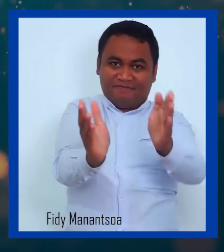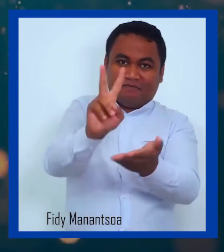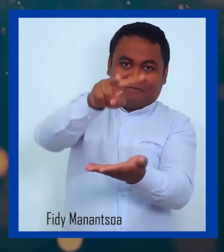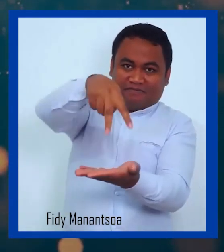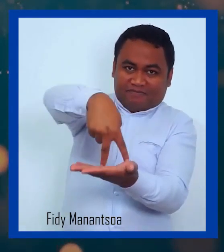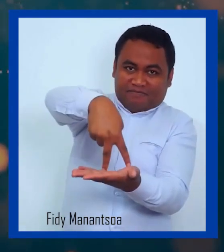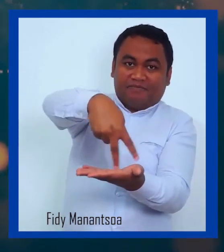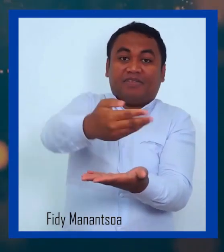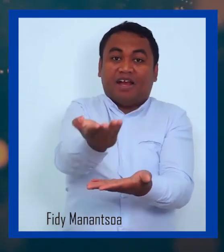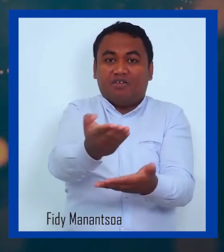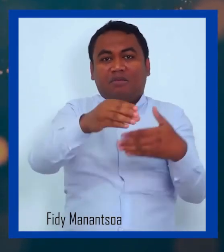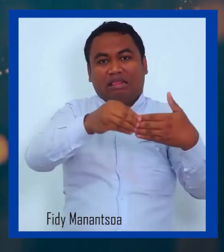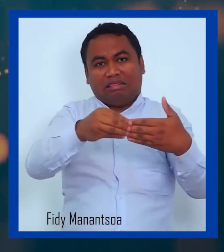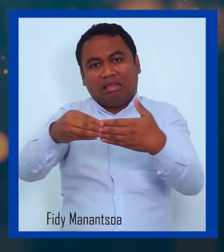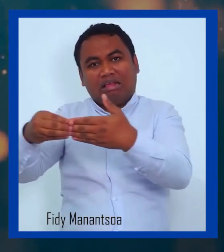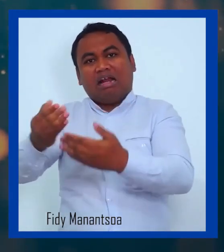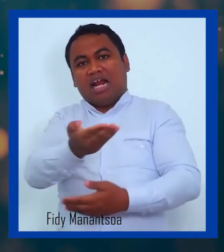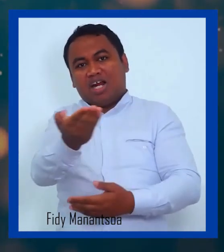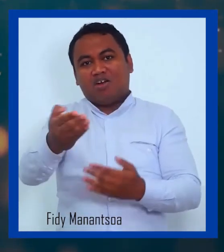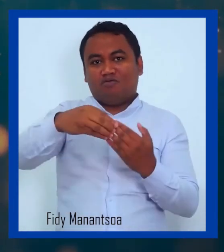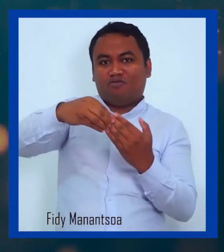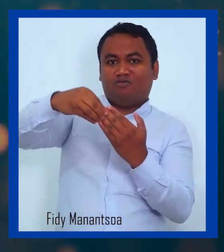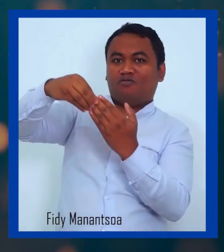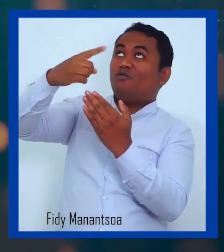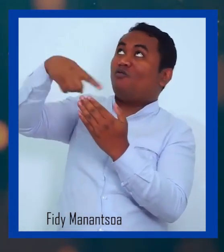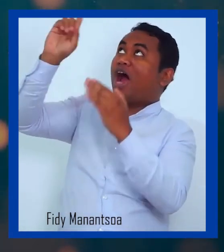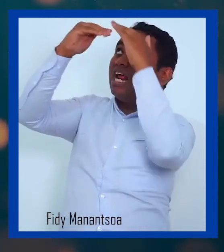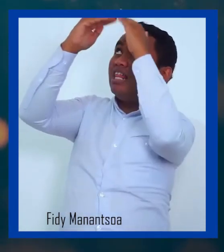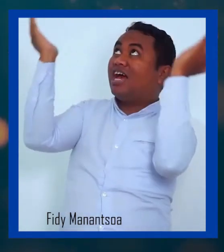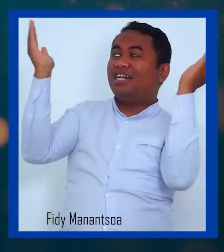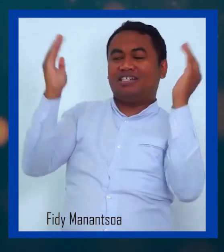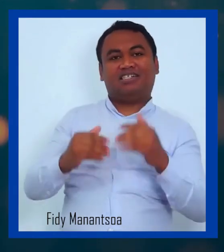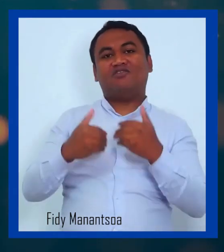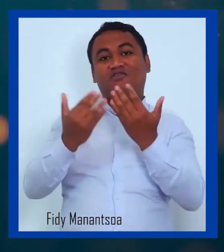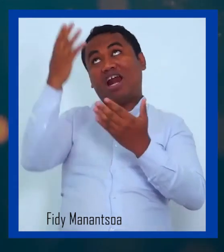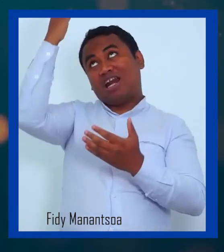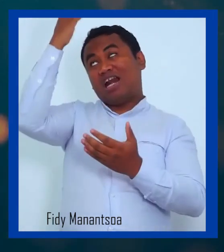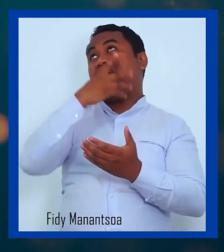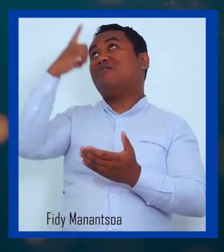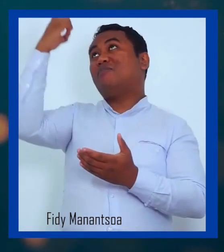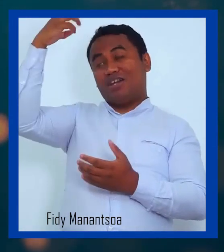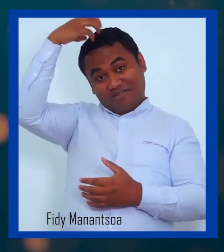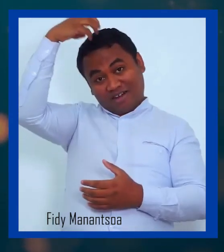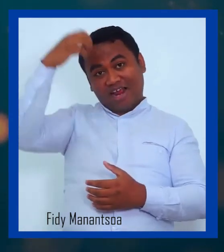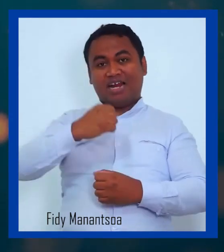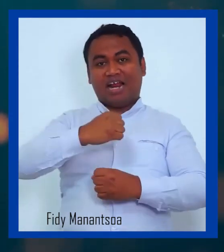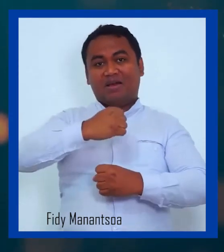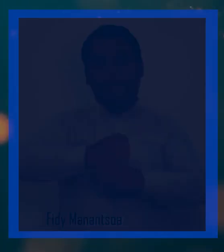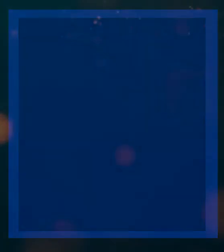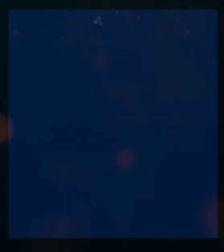anao, hanangana anao, hitantana anao ho any an-danitra. Ho an'Andriamanitra ny voninahitra. Amen.